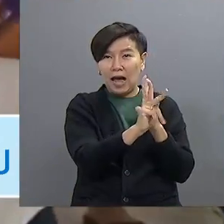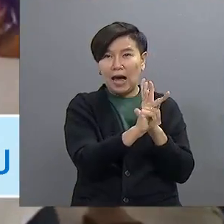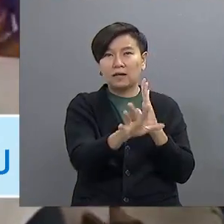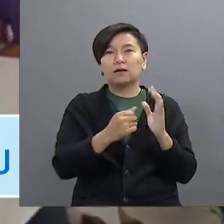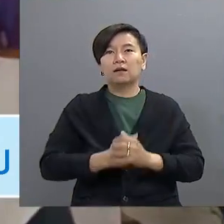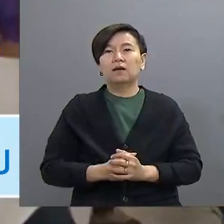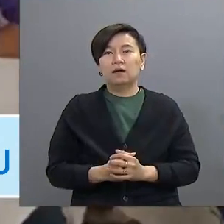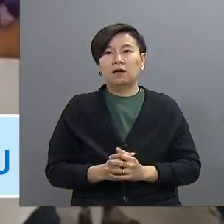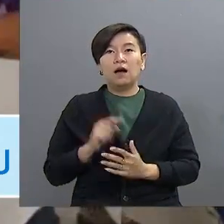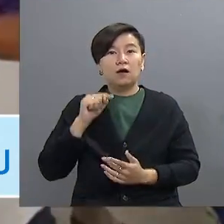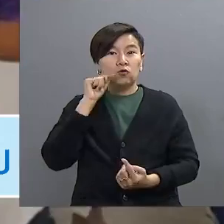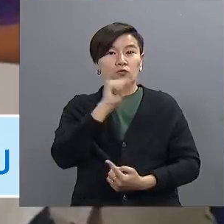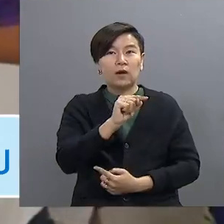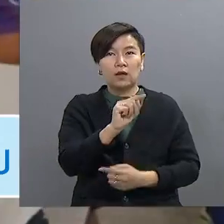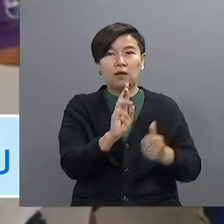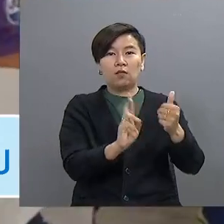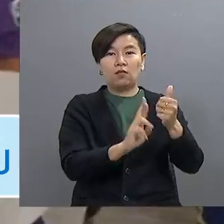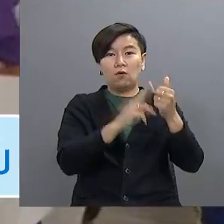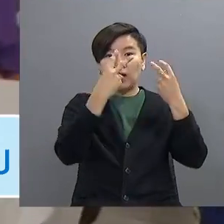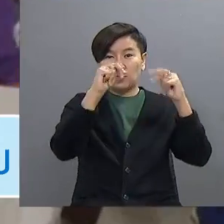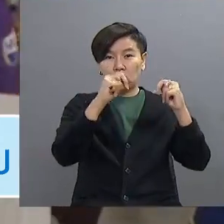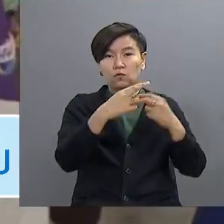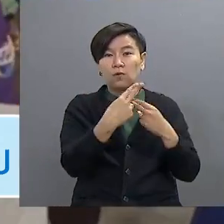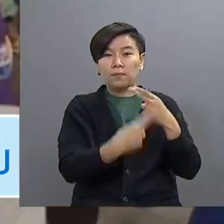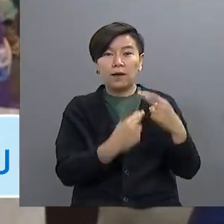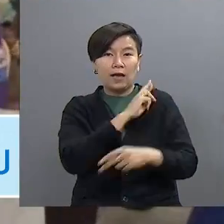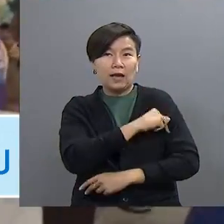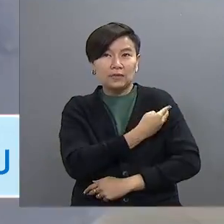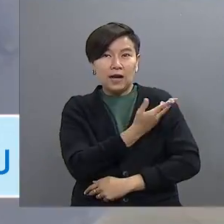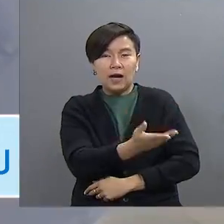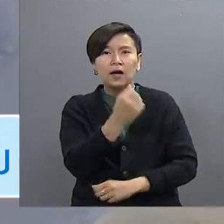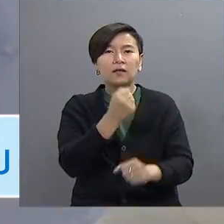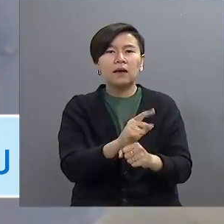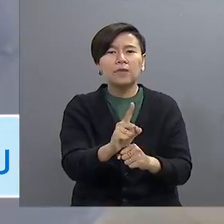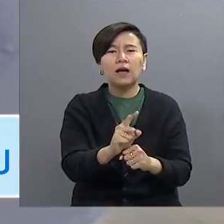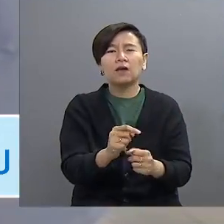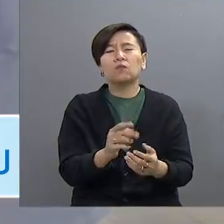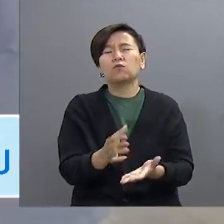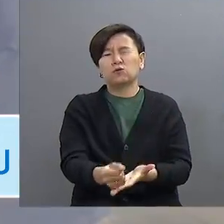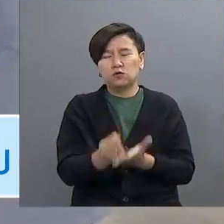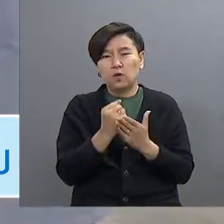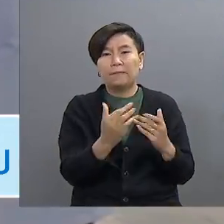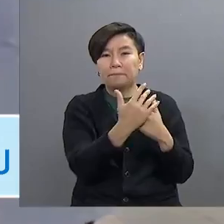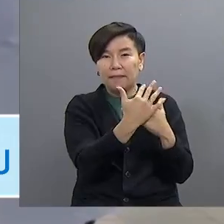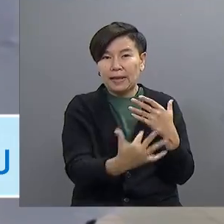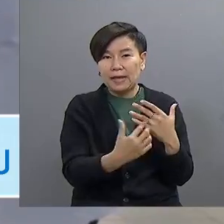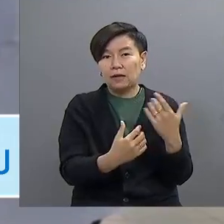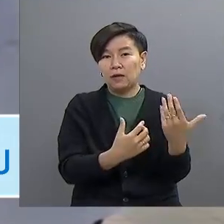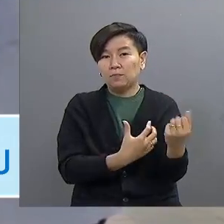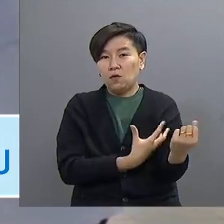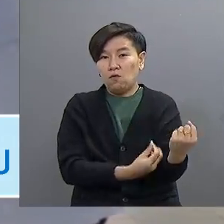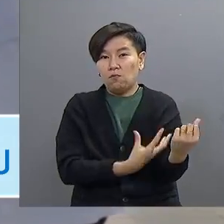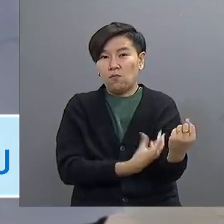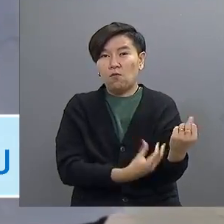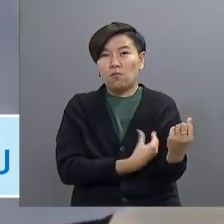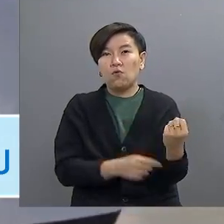ให้รองนายกเหล่ากาชาดนะคะนำหน่วยงานธนาคารเลือดโรงพยาบาลบึงกาฬโรงพยาบาลปากคาดไปออกหน่วยรับบ